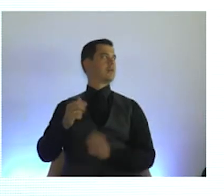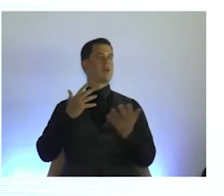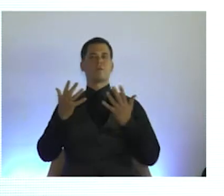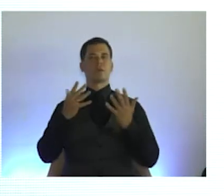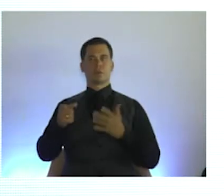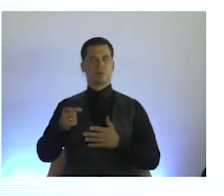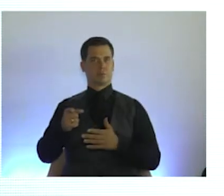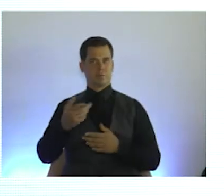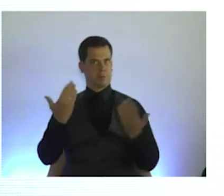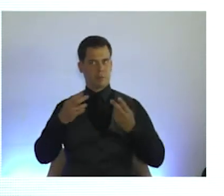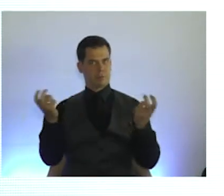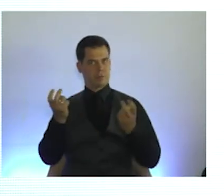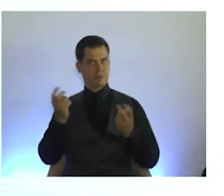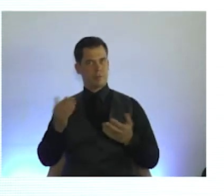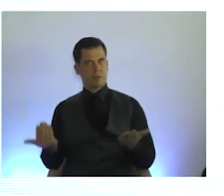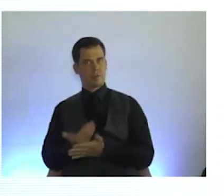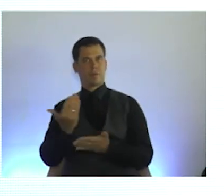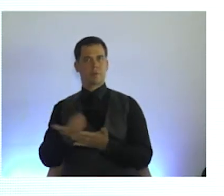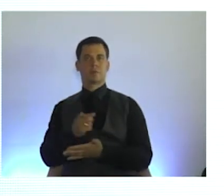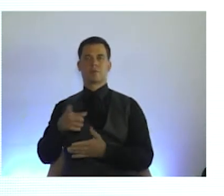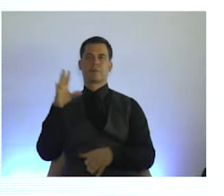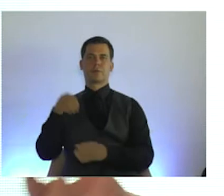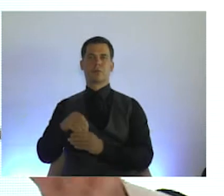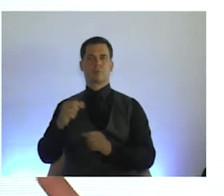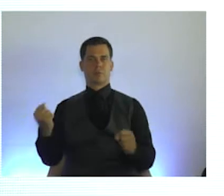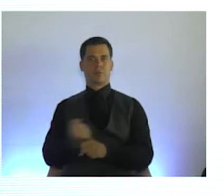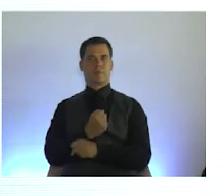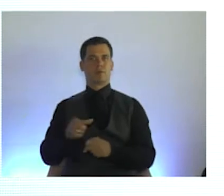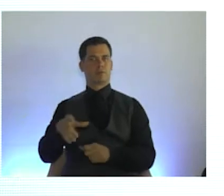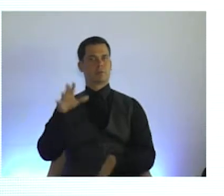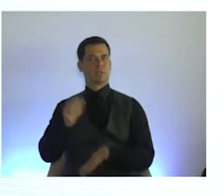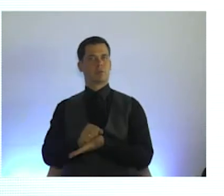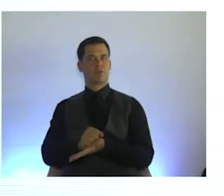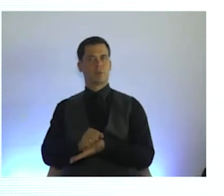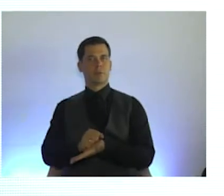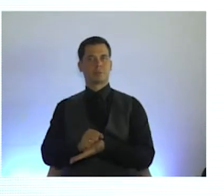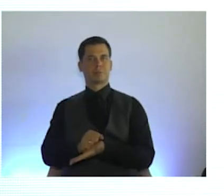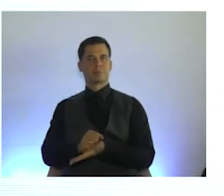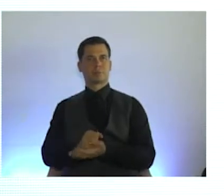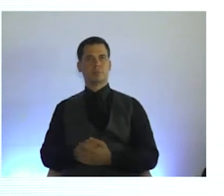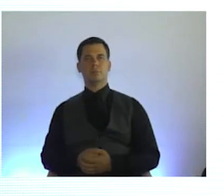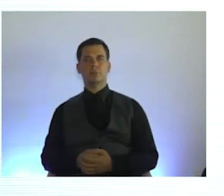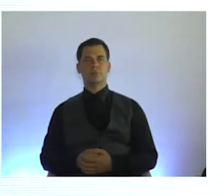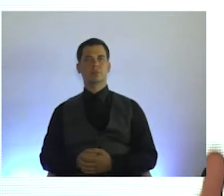obszaru, bo jest to bardzo ciekawy obszar, w którym na poważnie państwo zajmują się